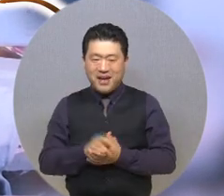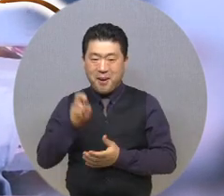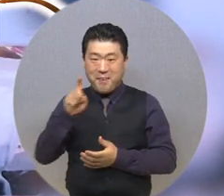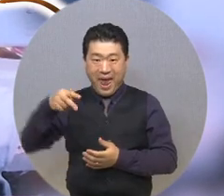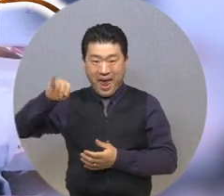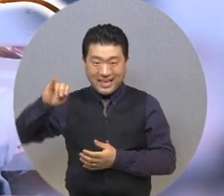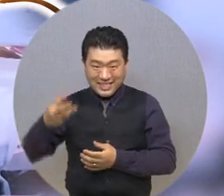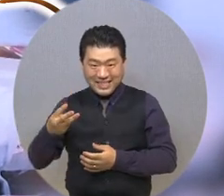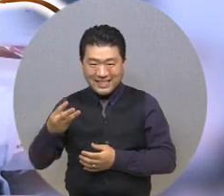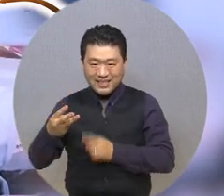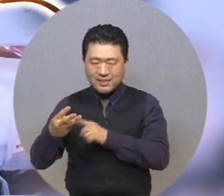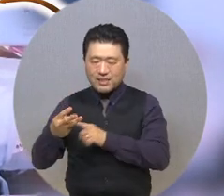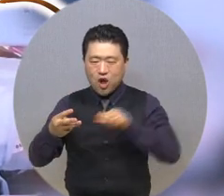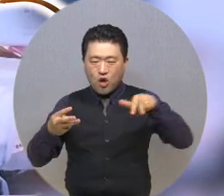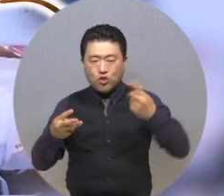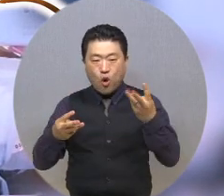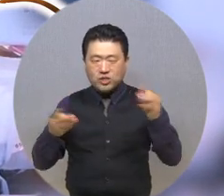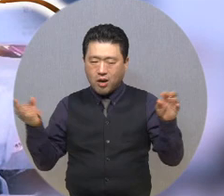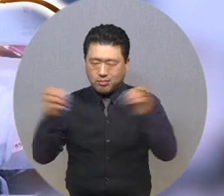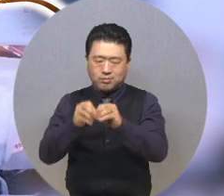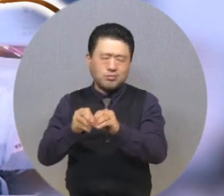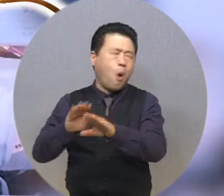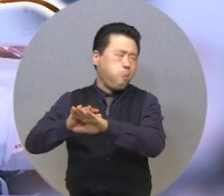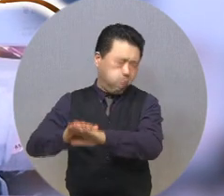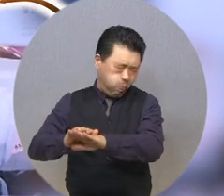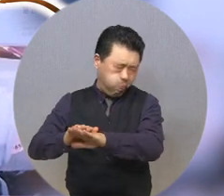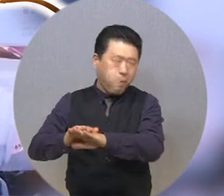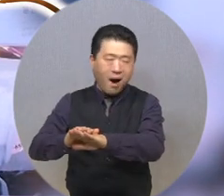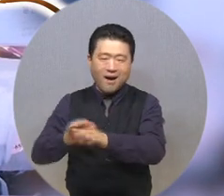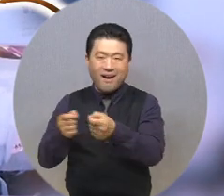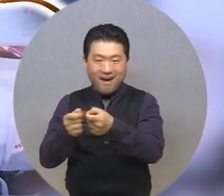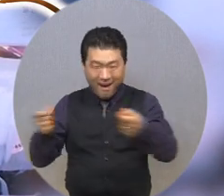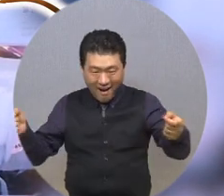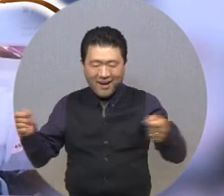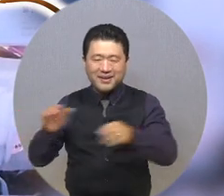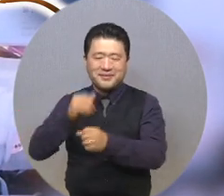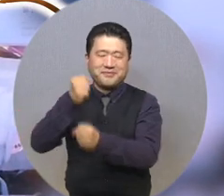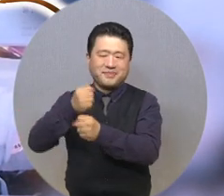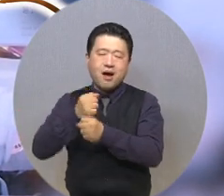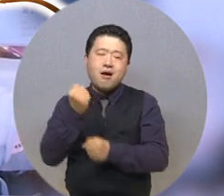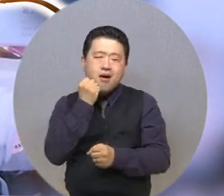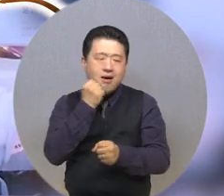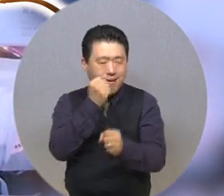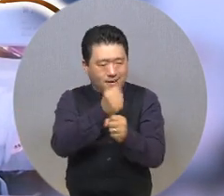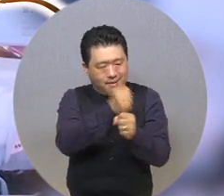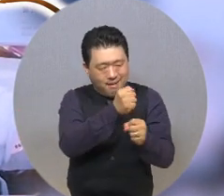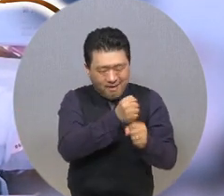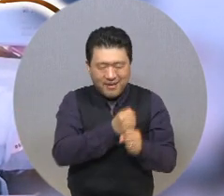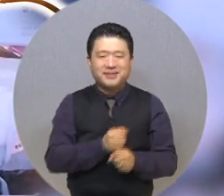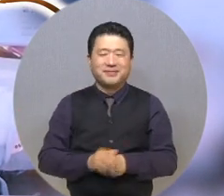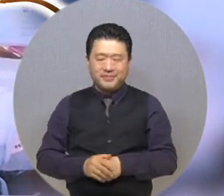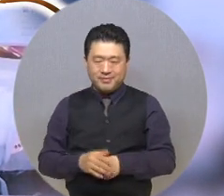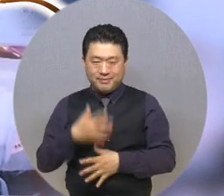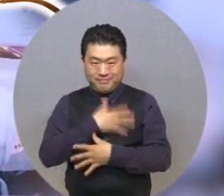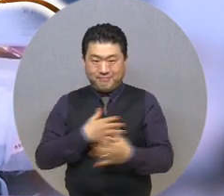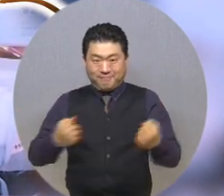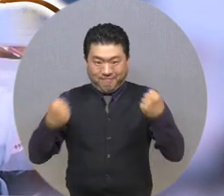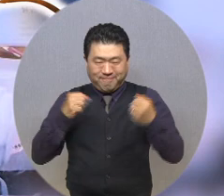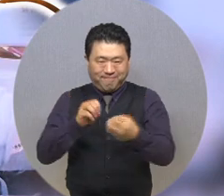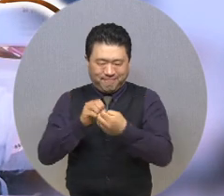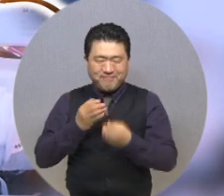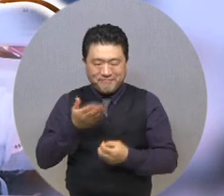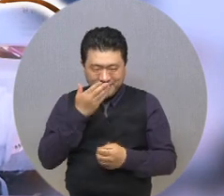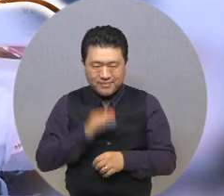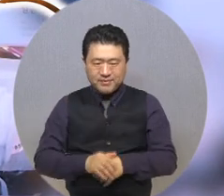매실을, 그 조청에 발효시킨 매실을 그 조청으로 과자를 다 만들고 있습니다. 그래서 건강한 과자고요.